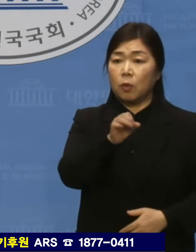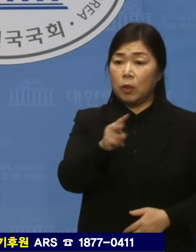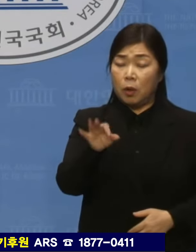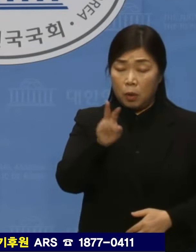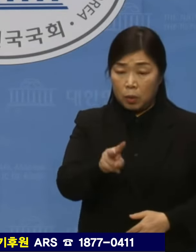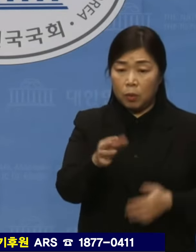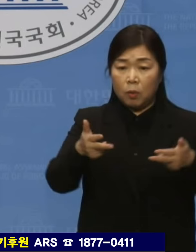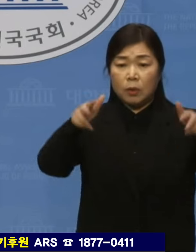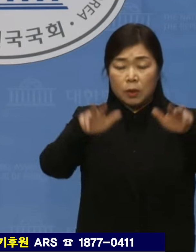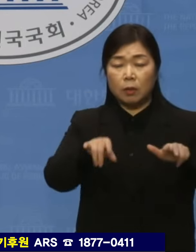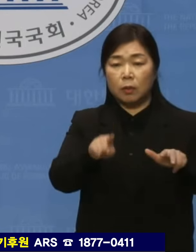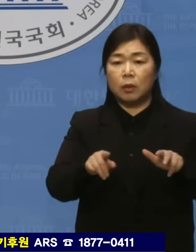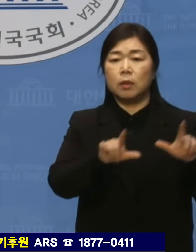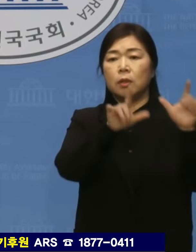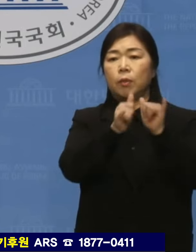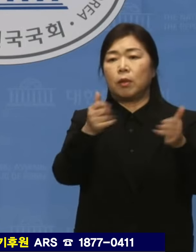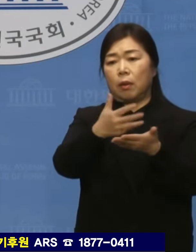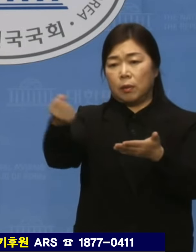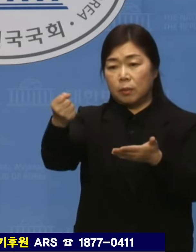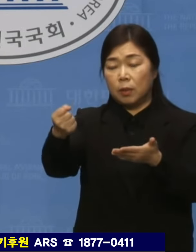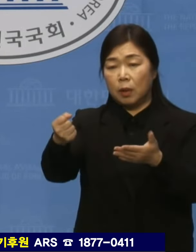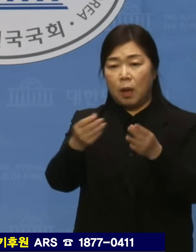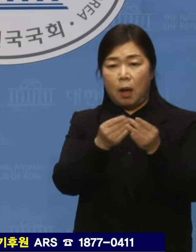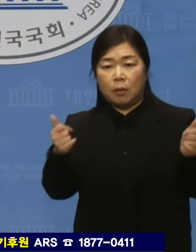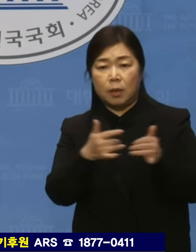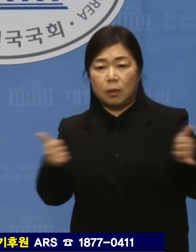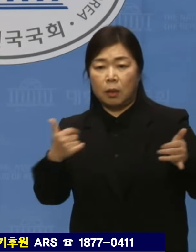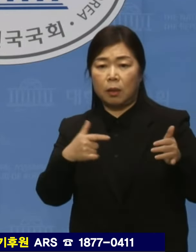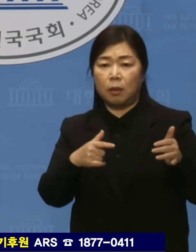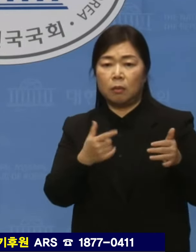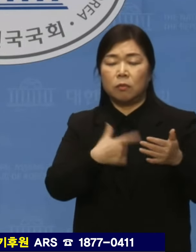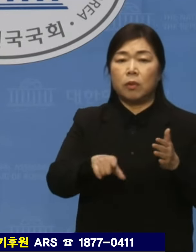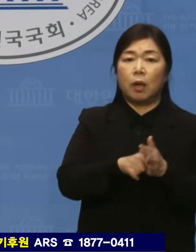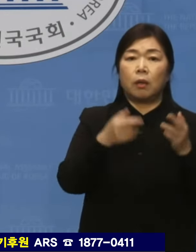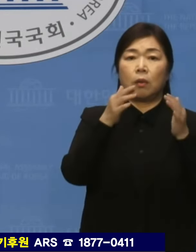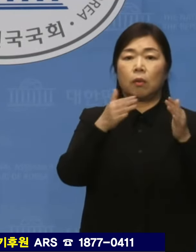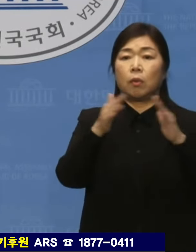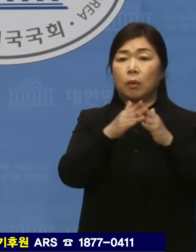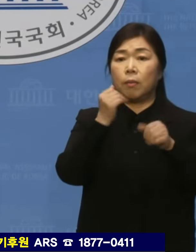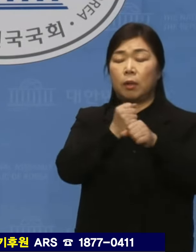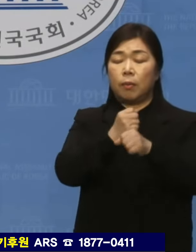시민을 위해 비워야 하지 학살자를 위해 비워서는 안 됩니다.